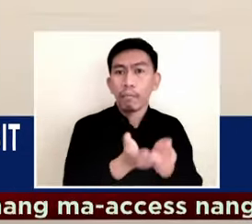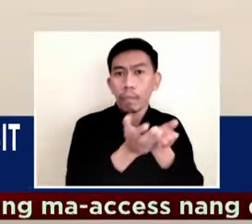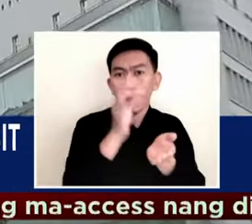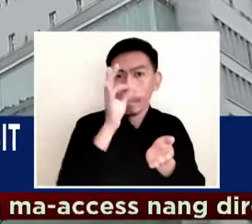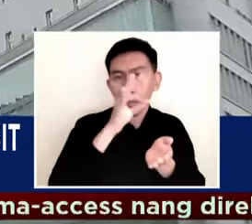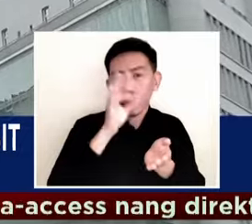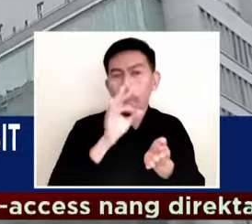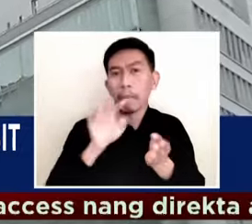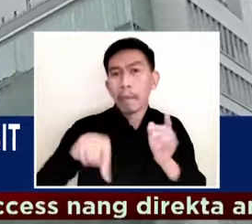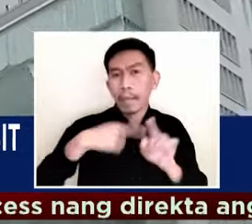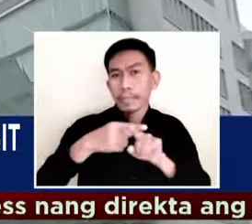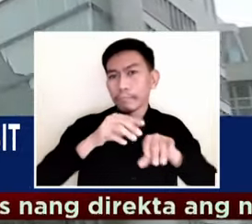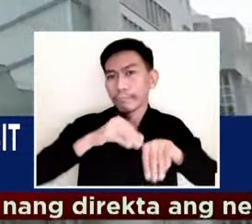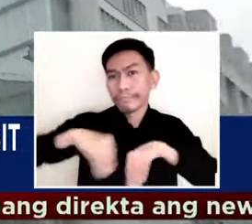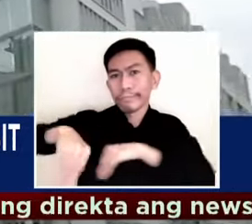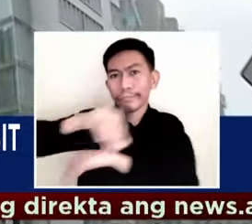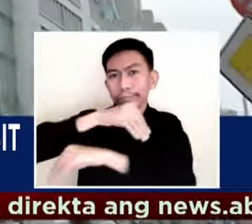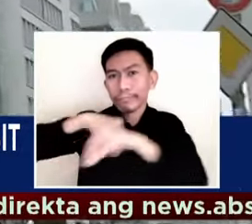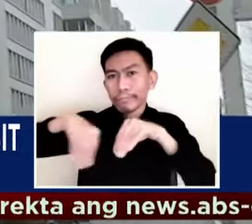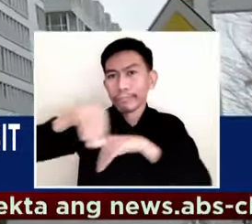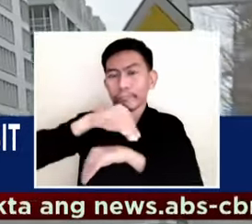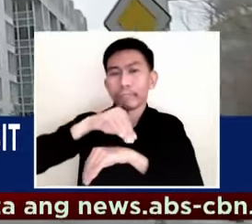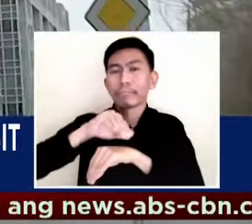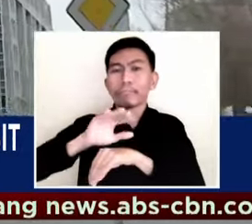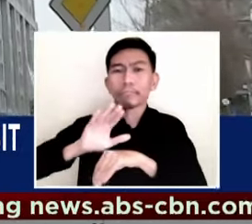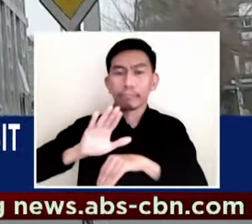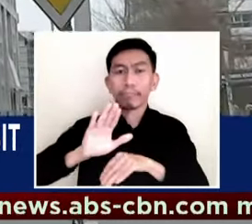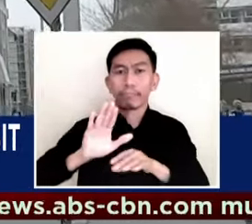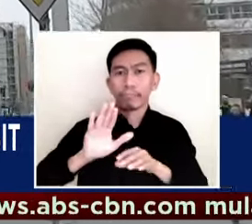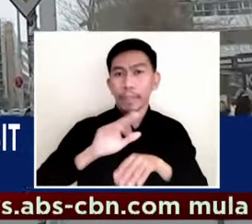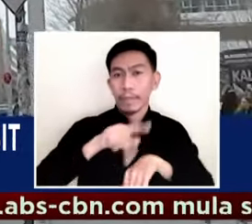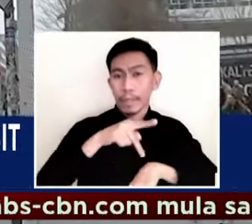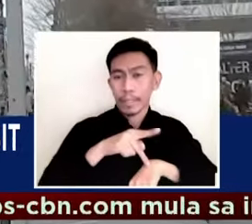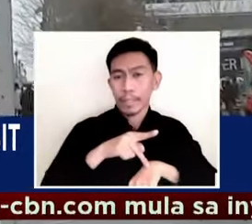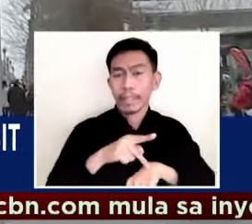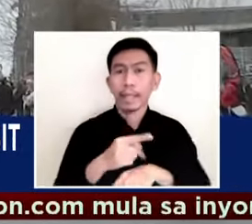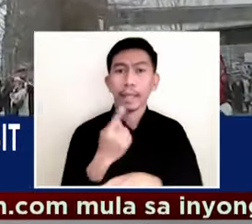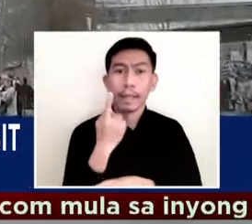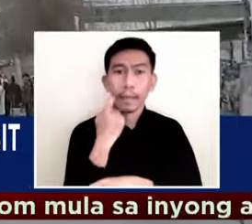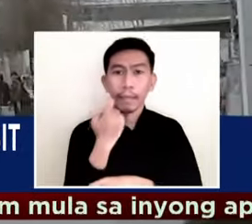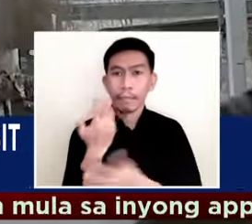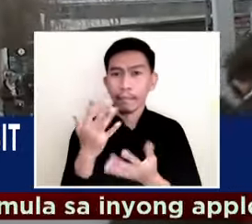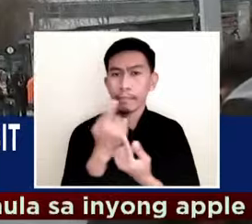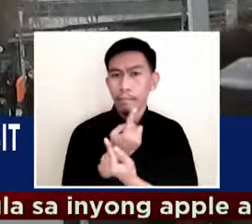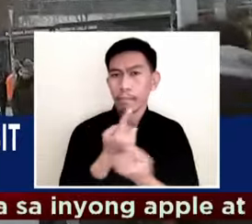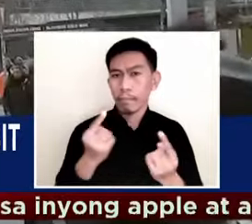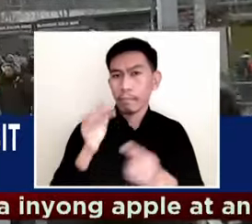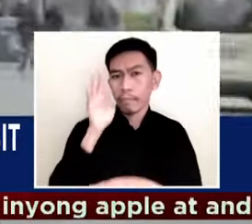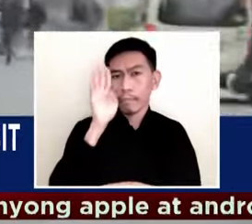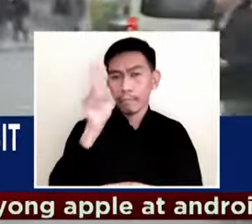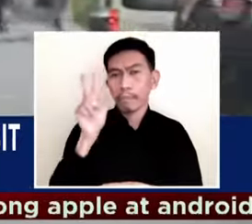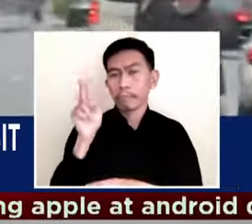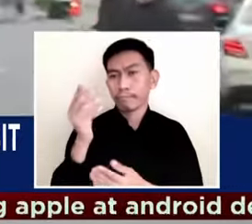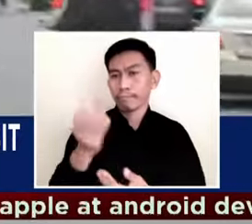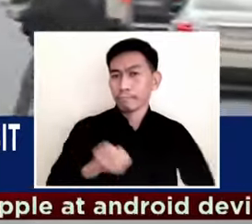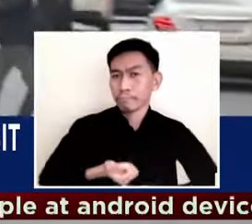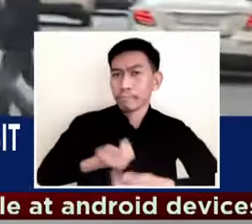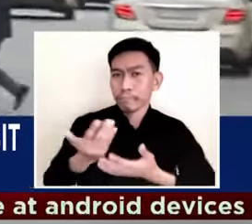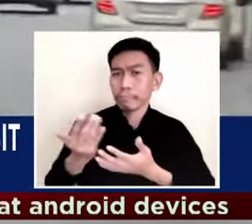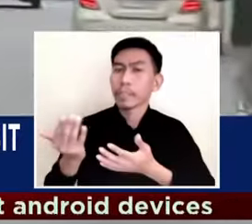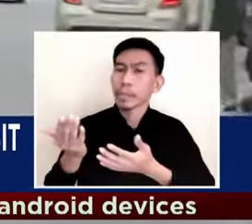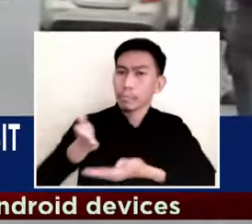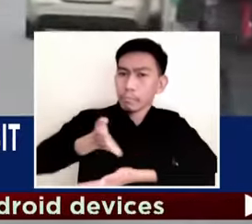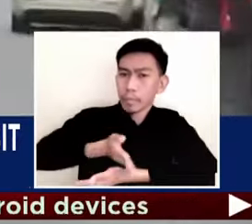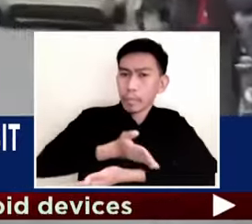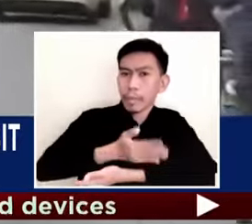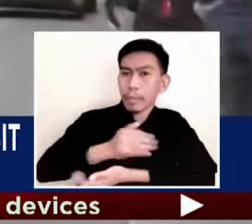Nauna nang sinabi ng Department of Foreign Affairs na magpapahayag din si Pangulo Marcos na interes para palawigin pa ang defense cooperation nito sa Germany